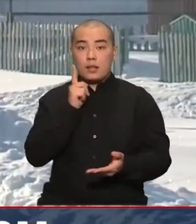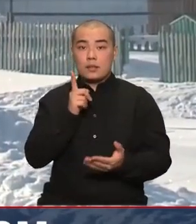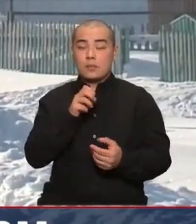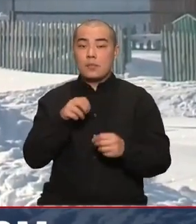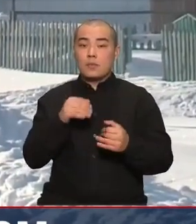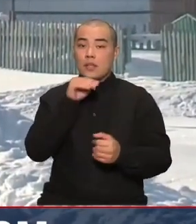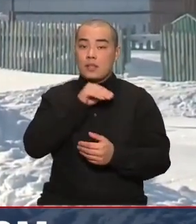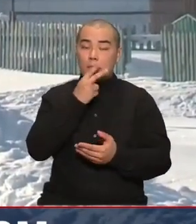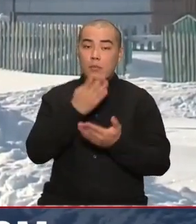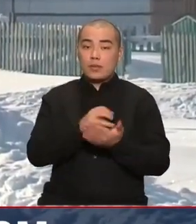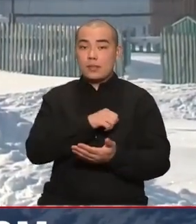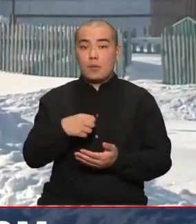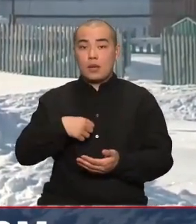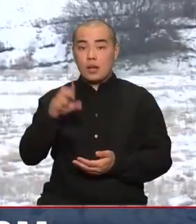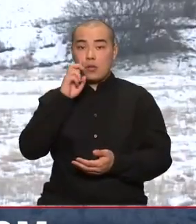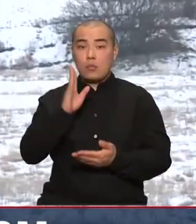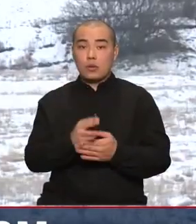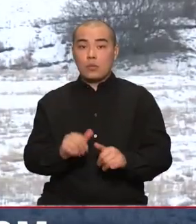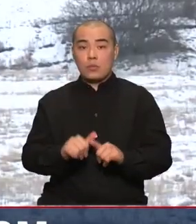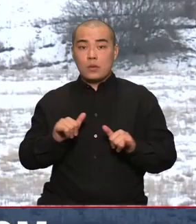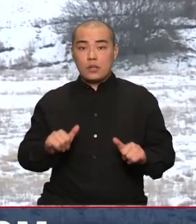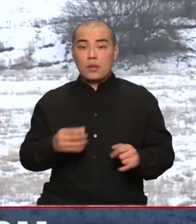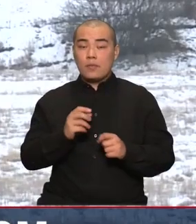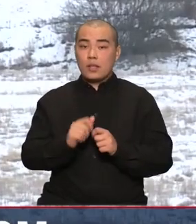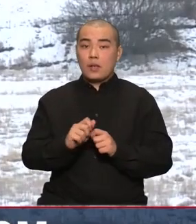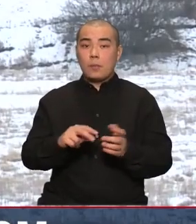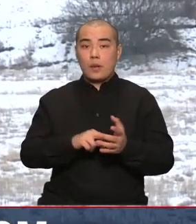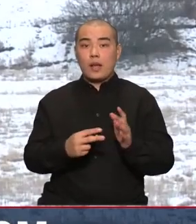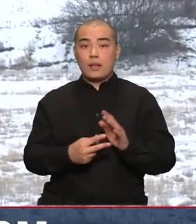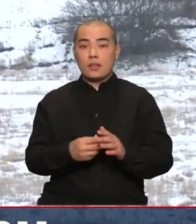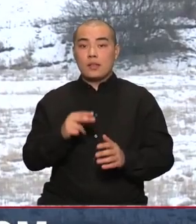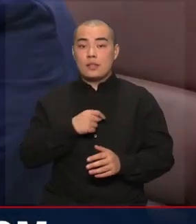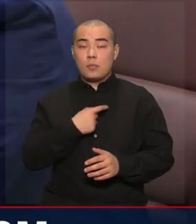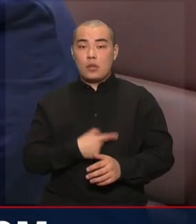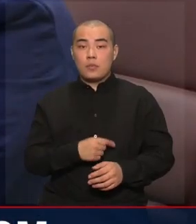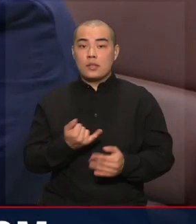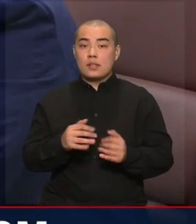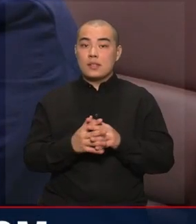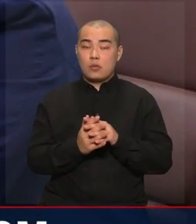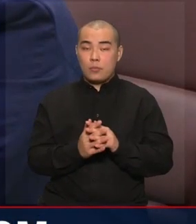специалистов. Со своей стороны, государство увеличивает финансирование программы «С дипломом в село».